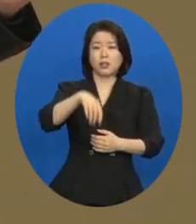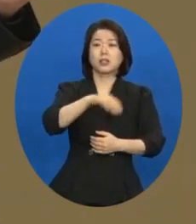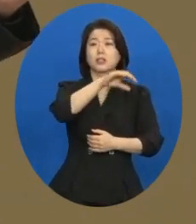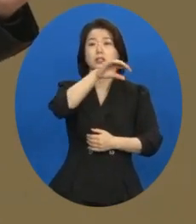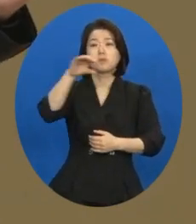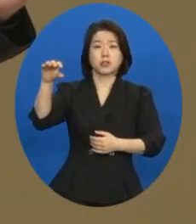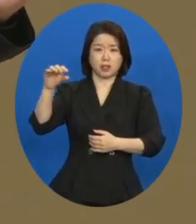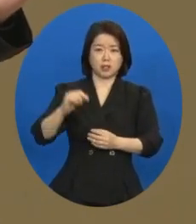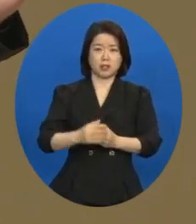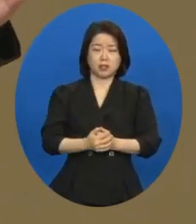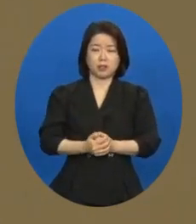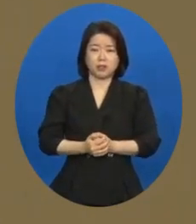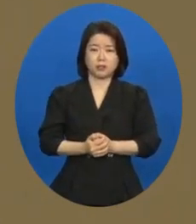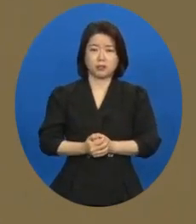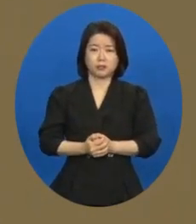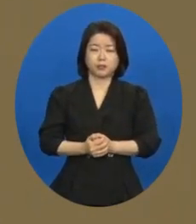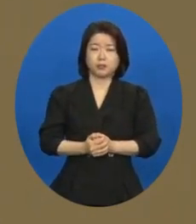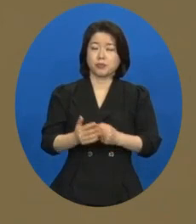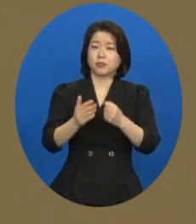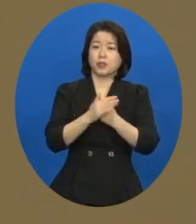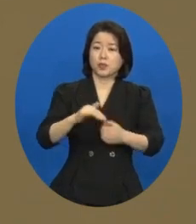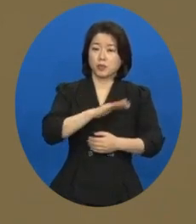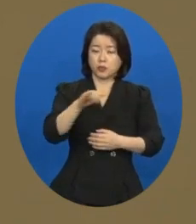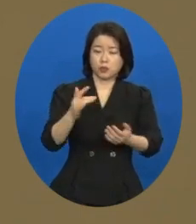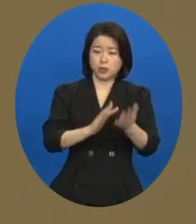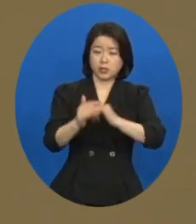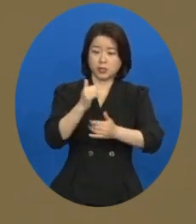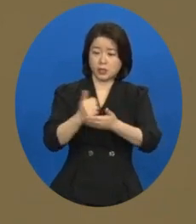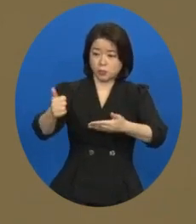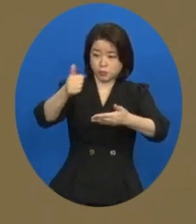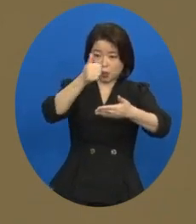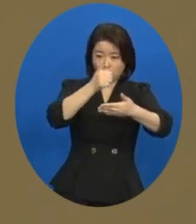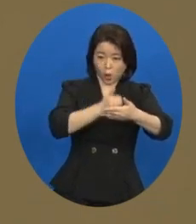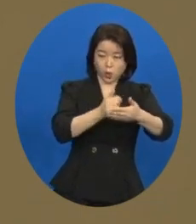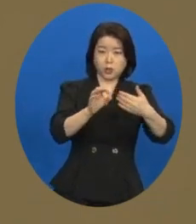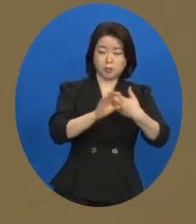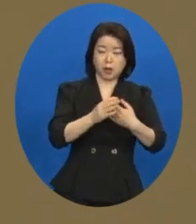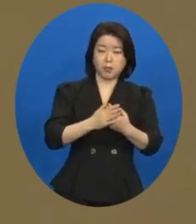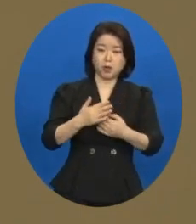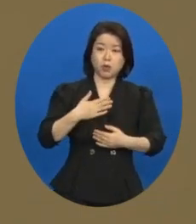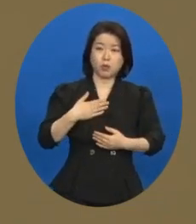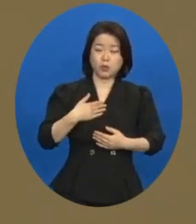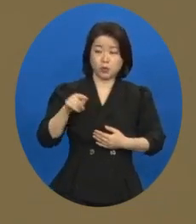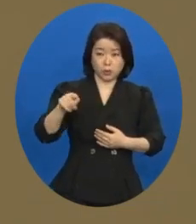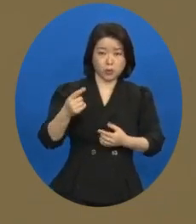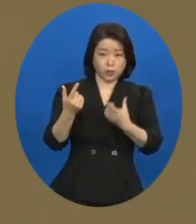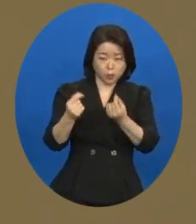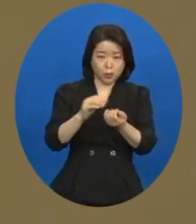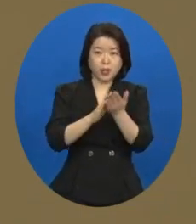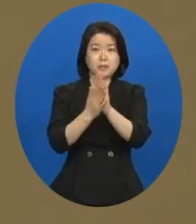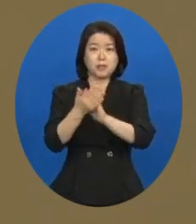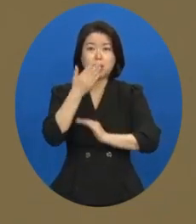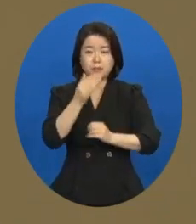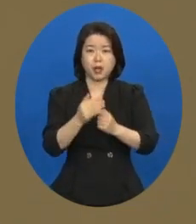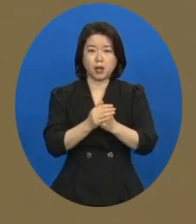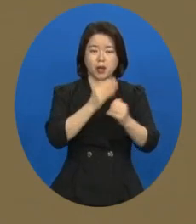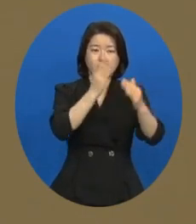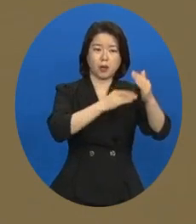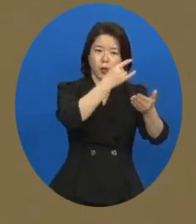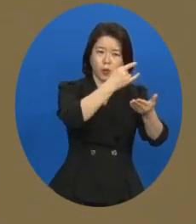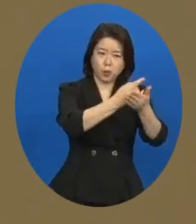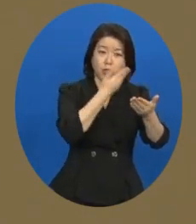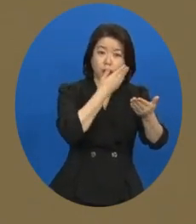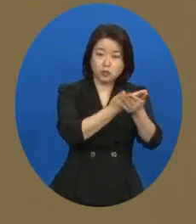십자가이죠. 그러므로 우리가 예수님을 영접하면 우리도 그렇게 됩니다. 공의가